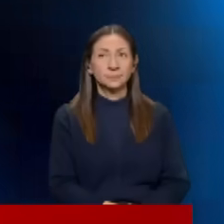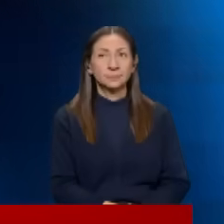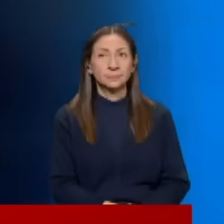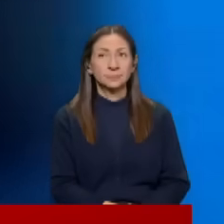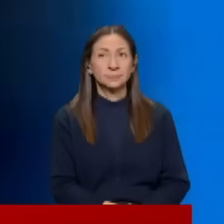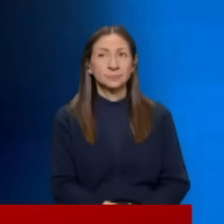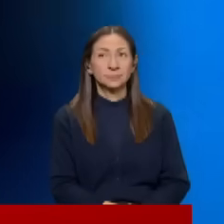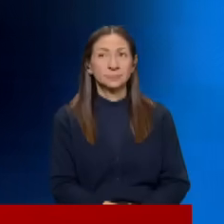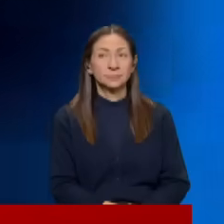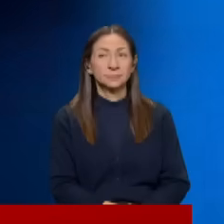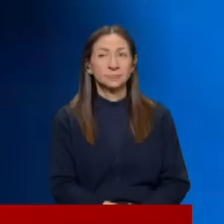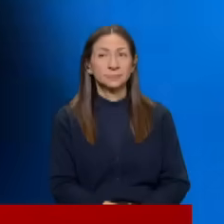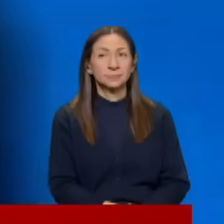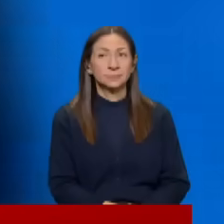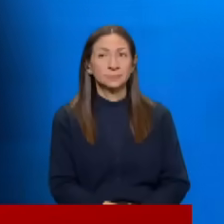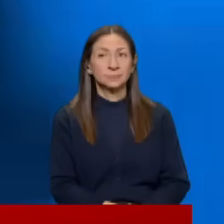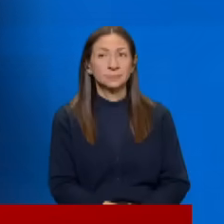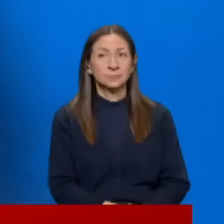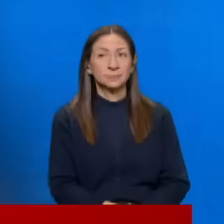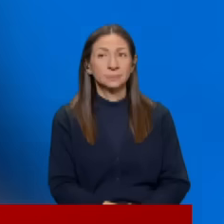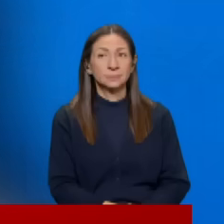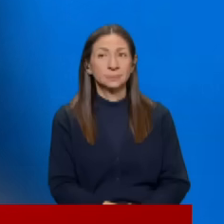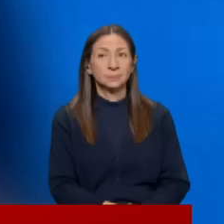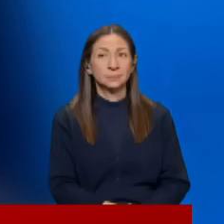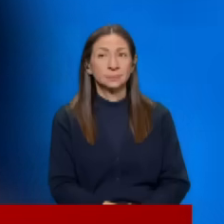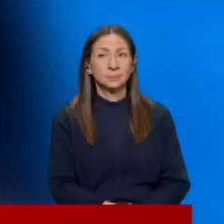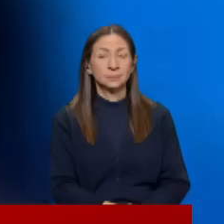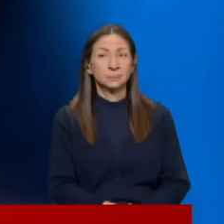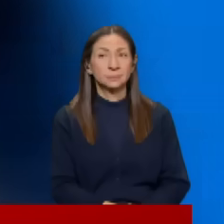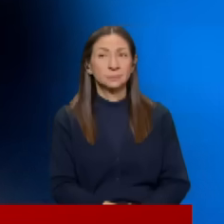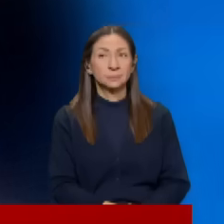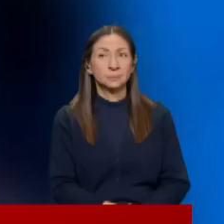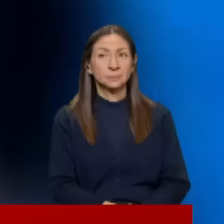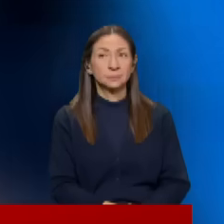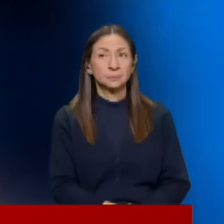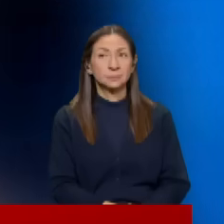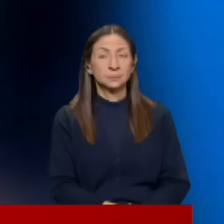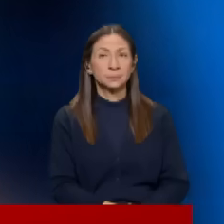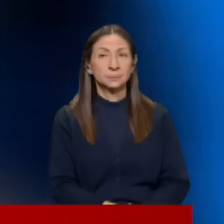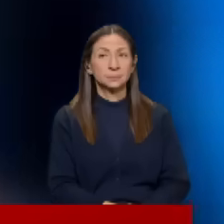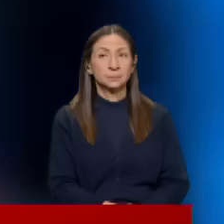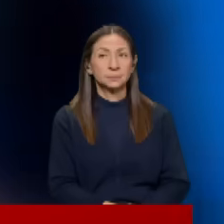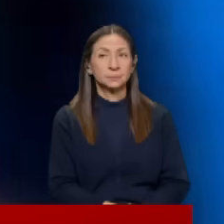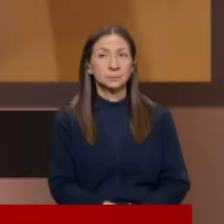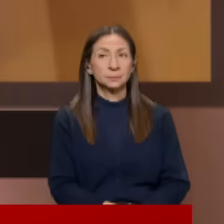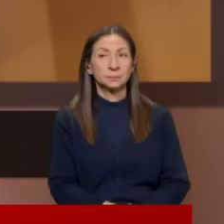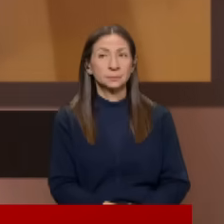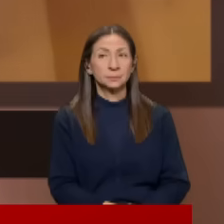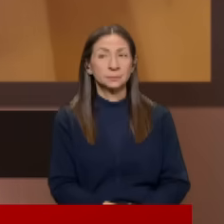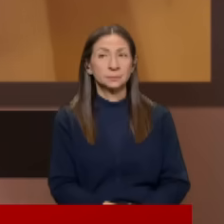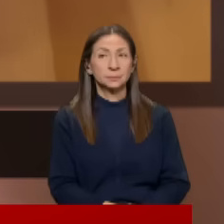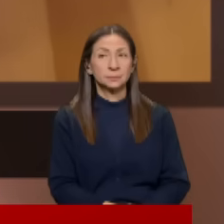Eğlendiriyor beni dedikodularınız. Yüzüme gülüp ardından konuşmalarınız. Ne gözünü tutar ne de beddualarınız. Bu